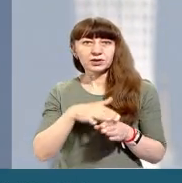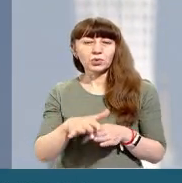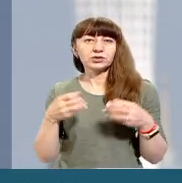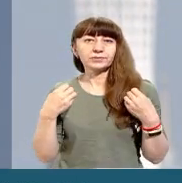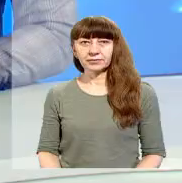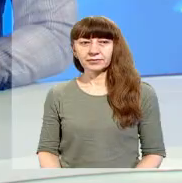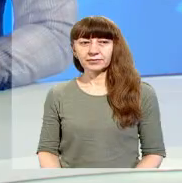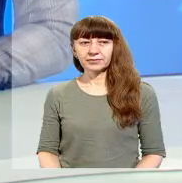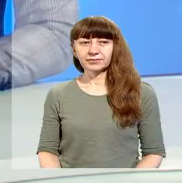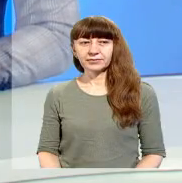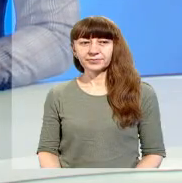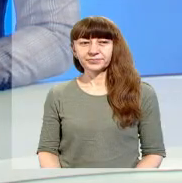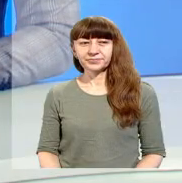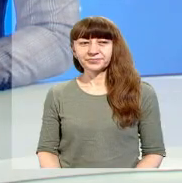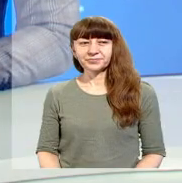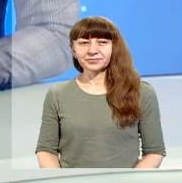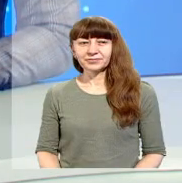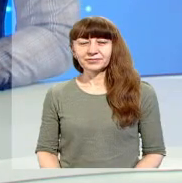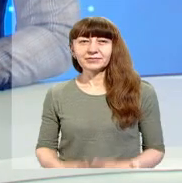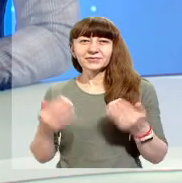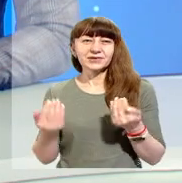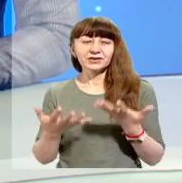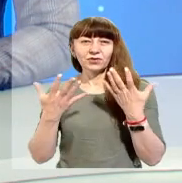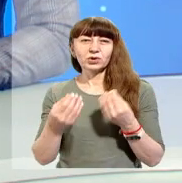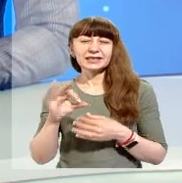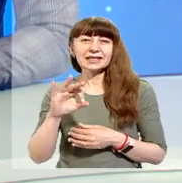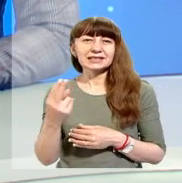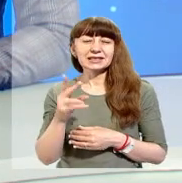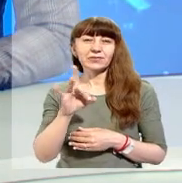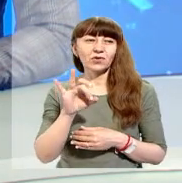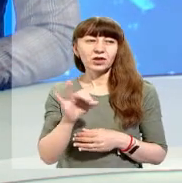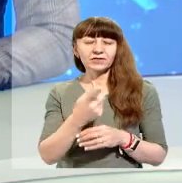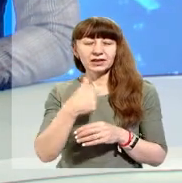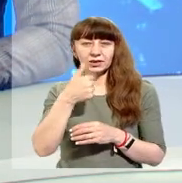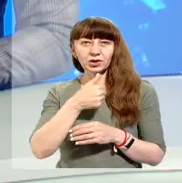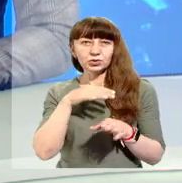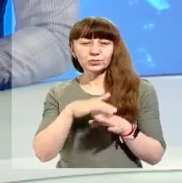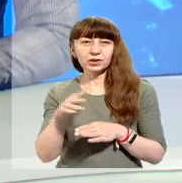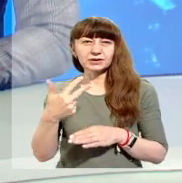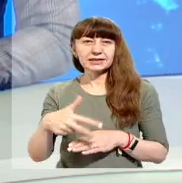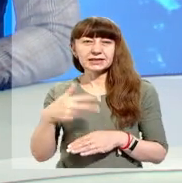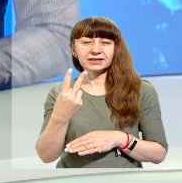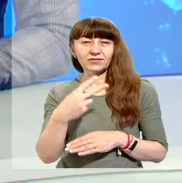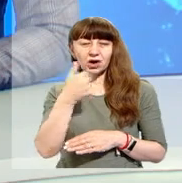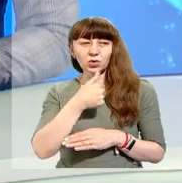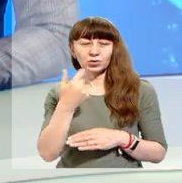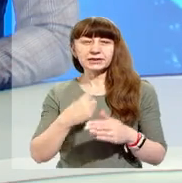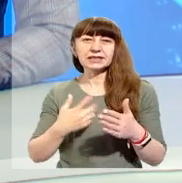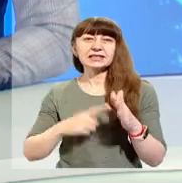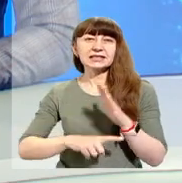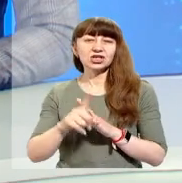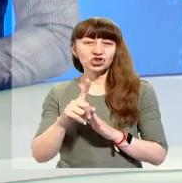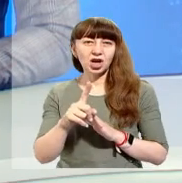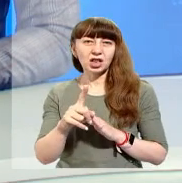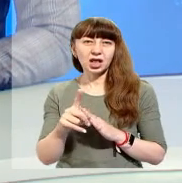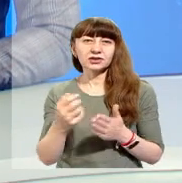32 жыл толды. Бүгін мемлекеттік рәміздер күні тәуелсіздігімізді айшықтайтын ұлттық символдарымызға биыл 32 жыл толып отыр.